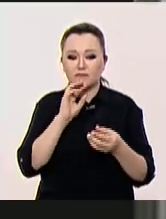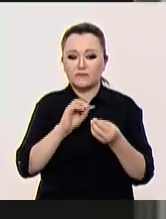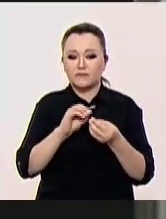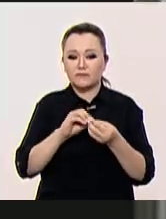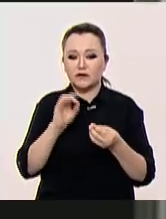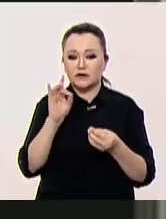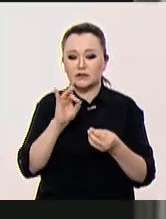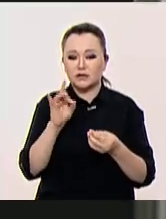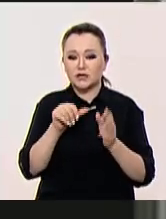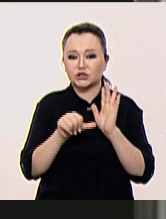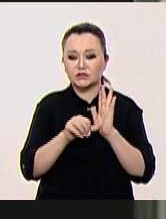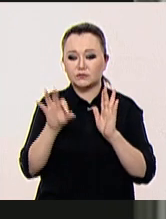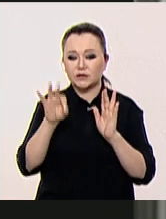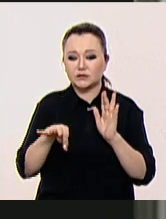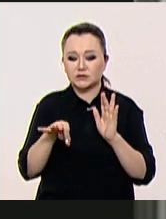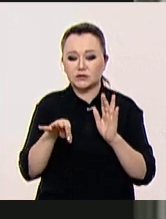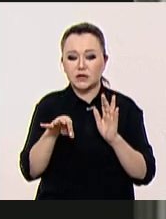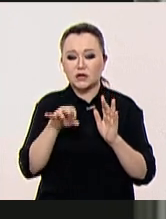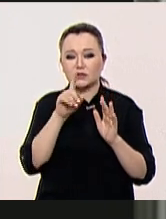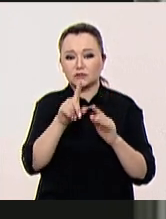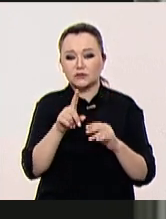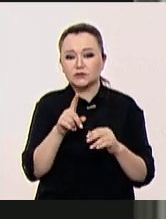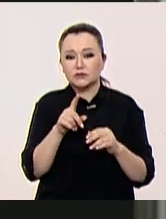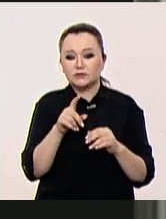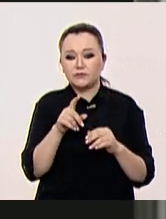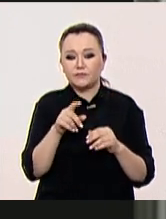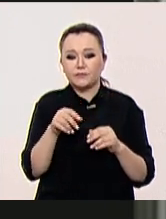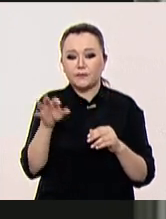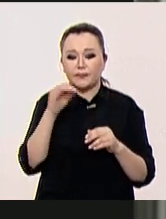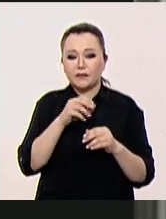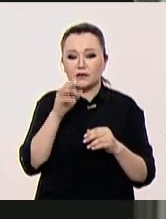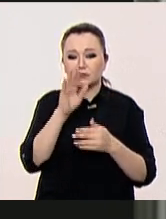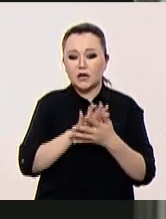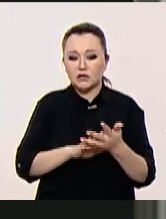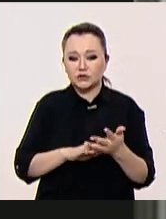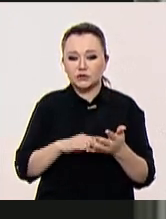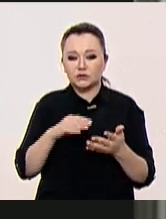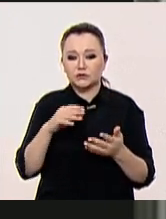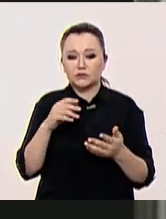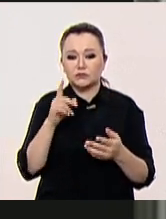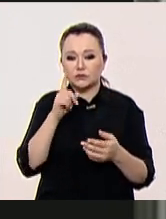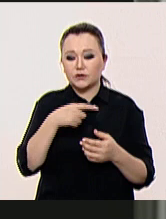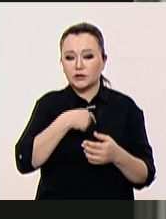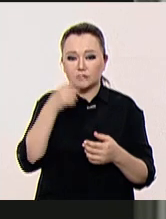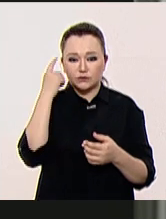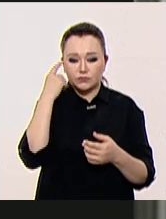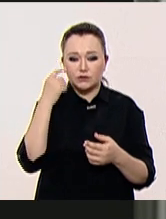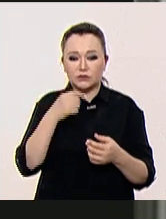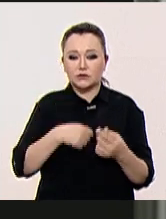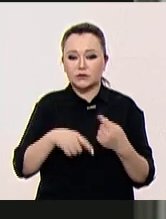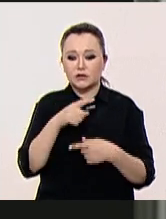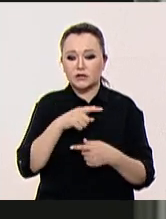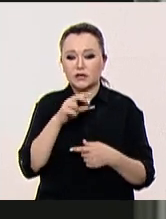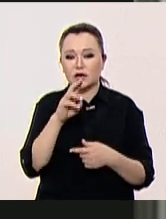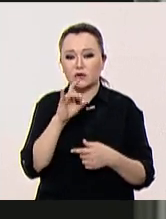көлемге 6%-ға апарып отыр. Бірақ, мөлшер 6 дейін, бірақ менің ойымша, қазір Ресей